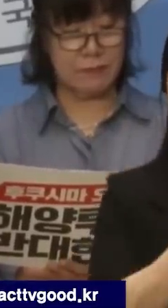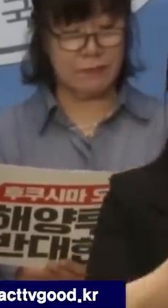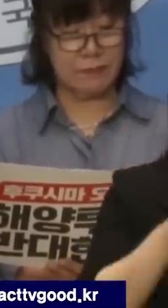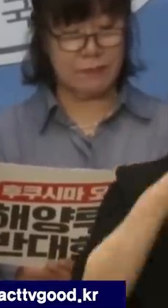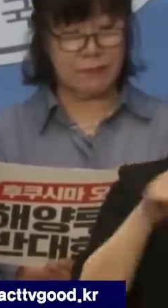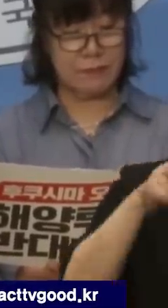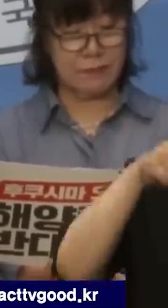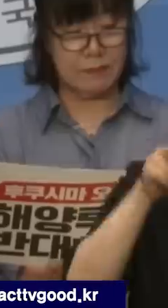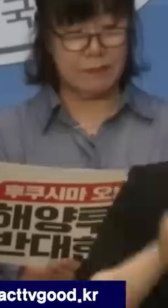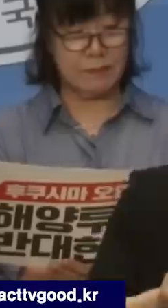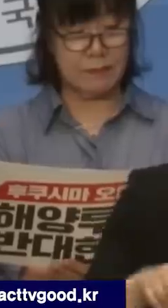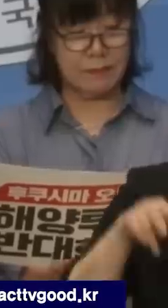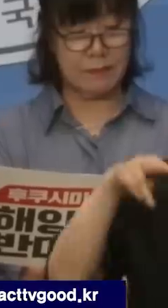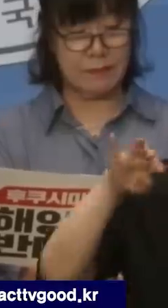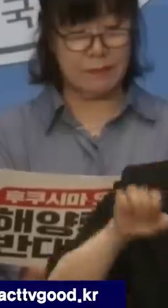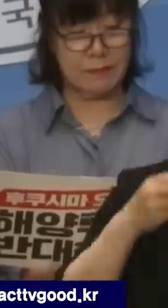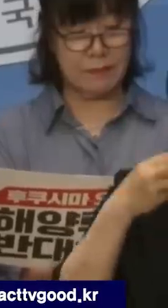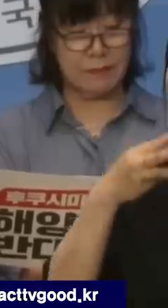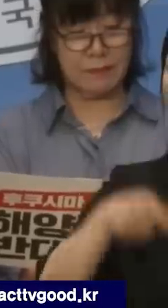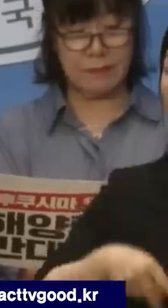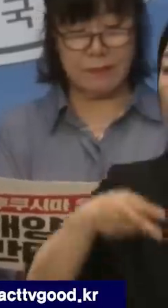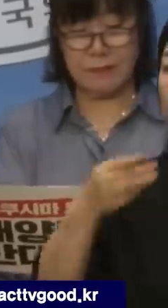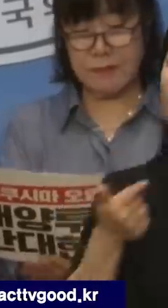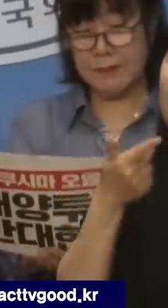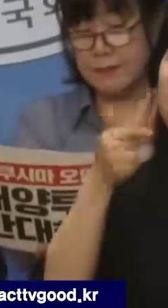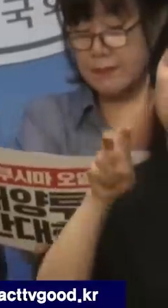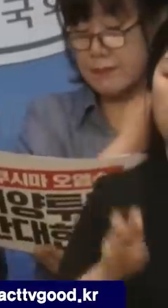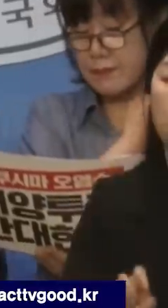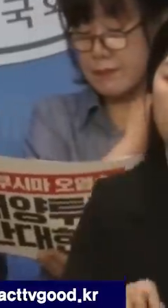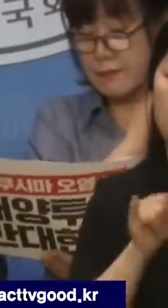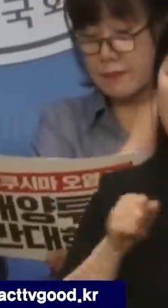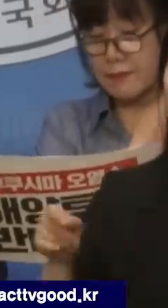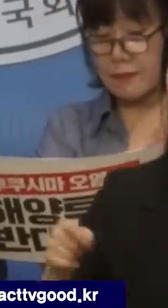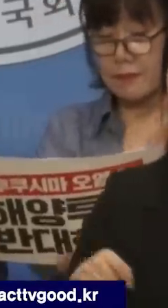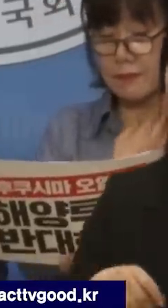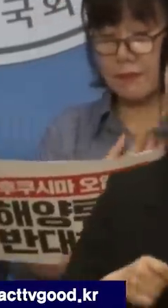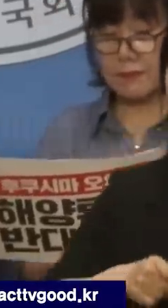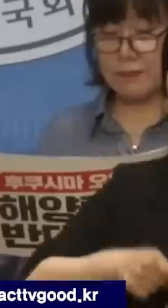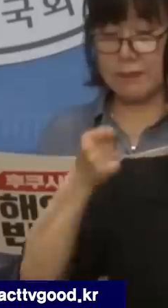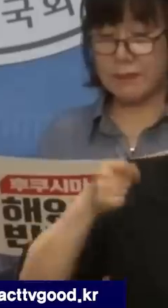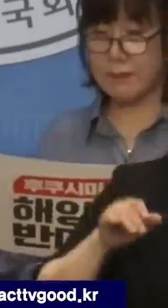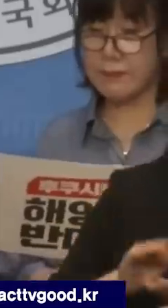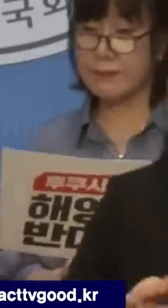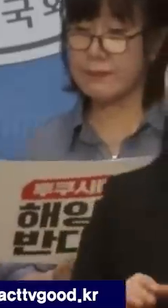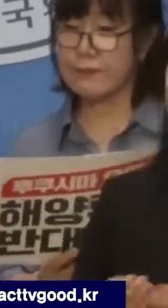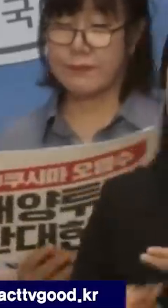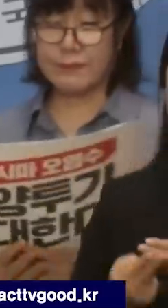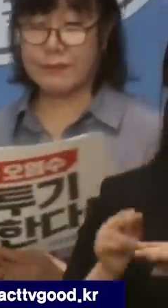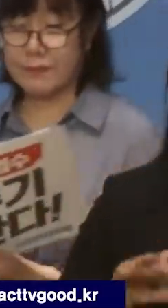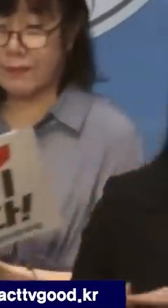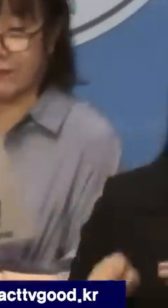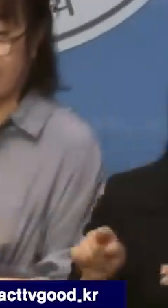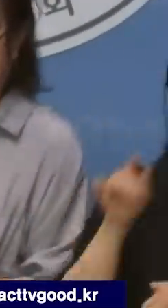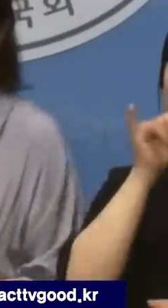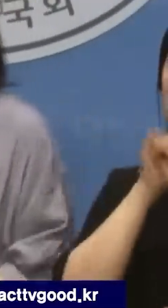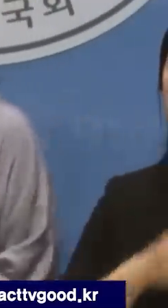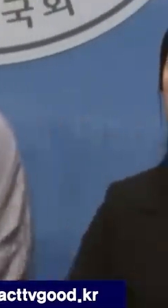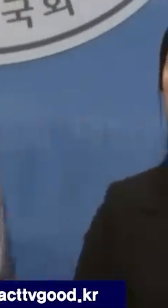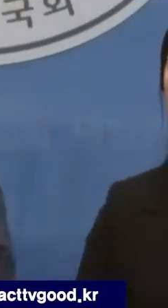플루토늄, 아이오딘과 같이 방광기가 매우 긴 방사성 물질도 있다.